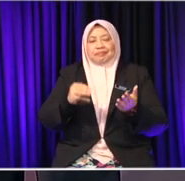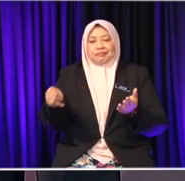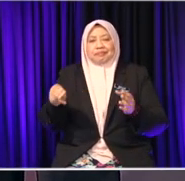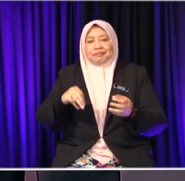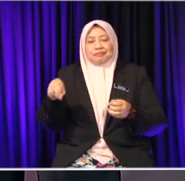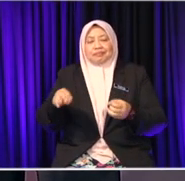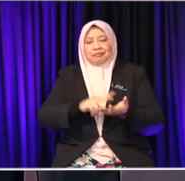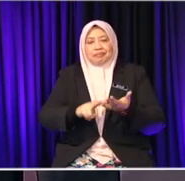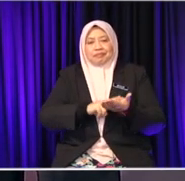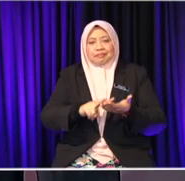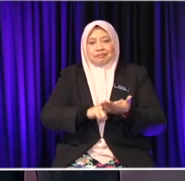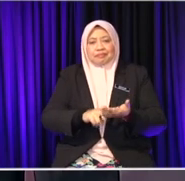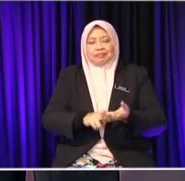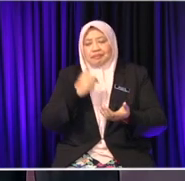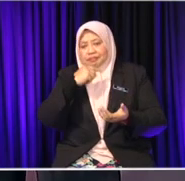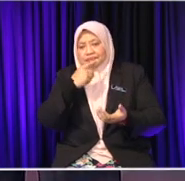siapa-siapa